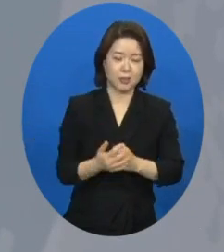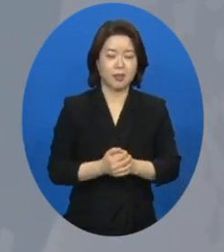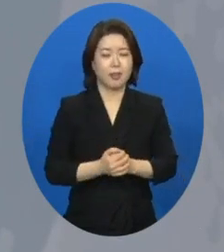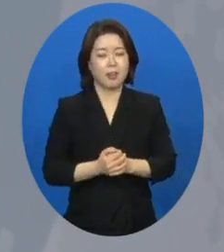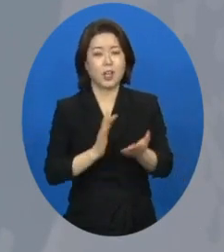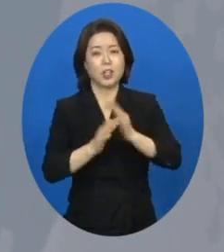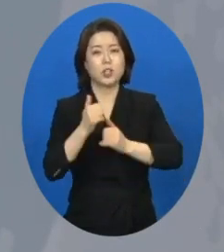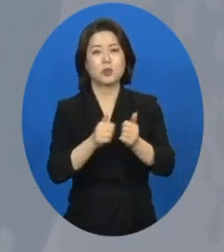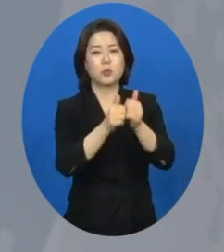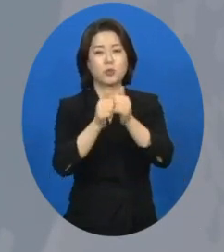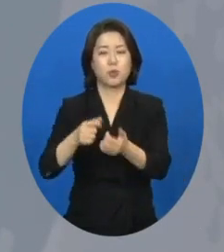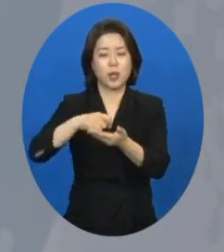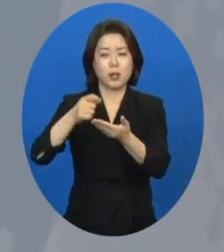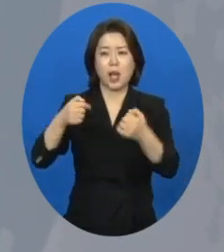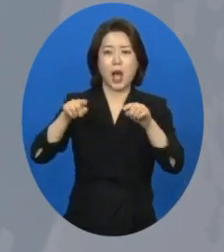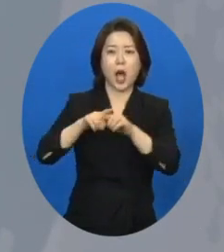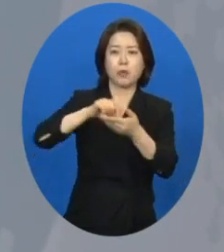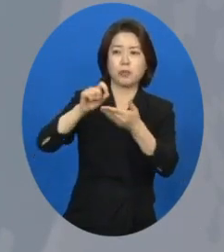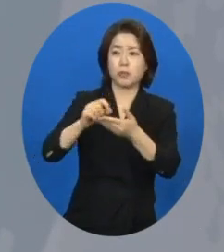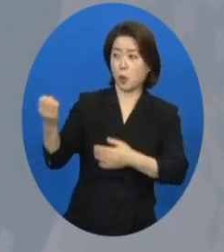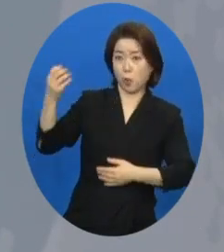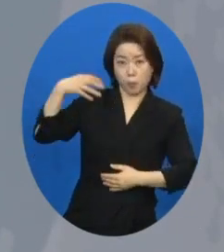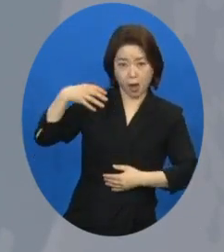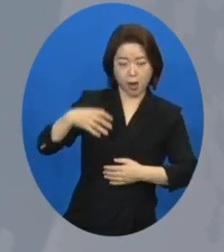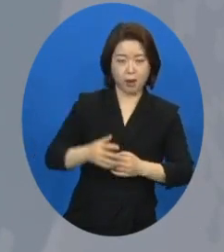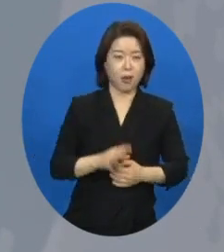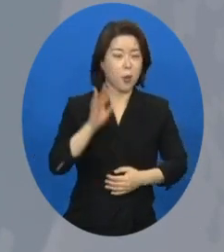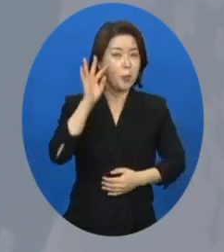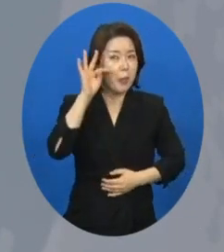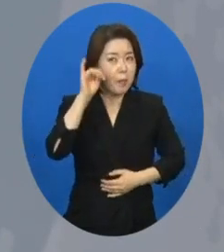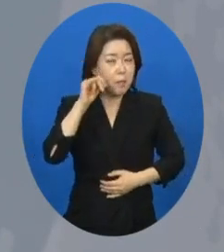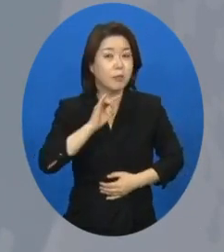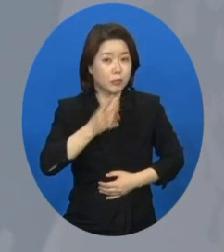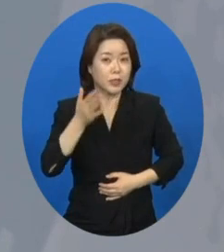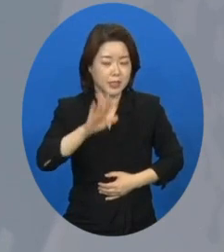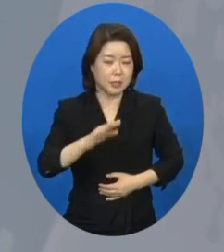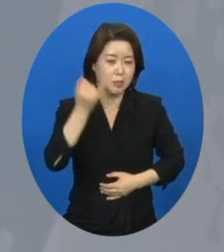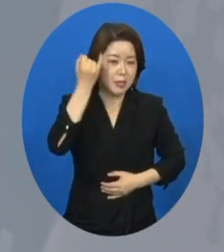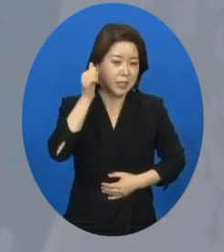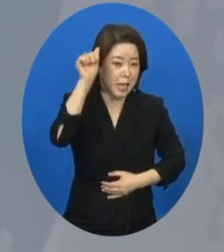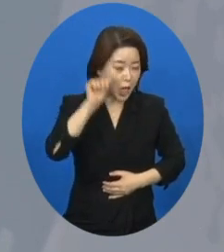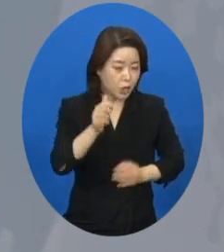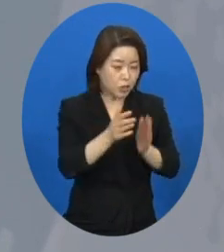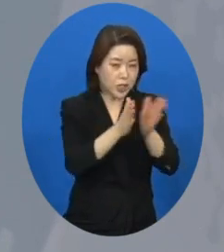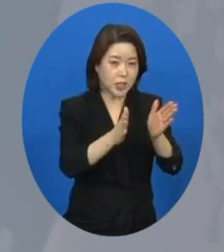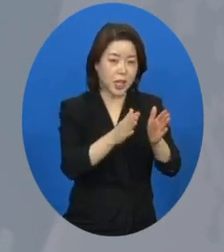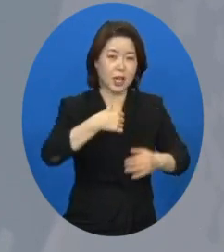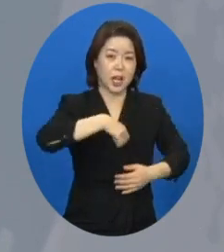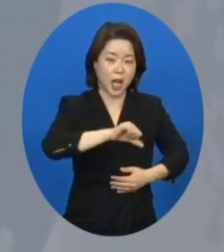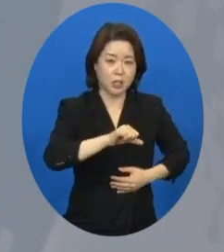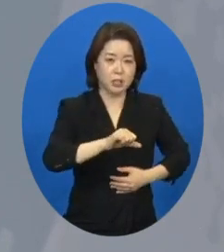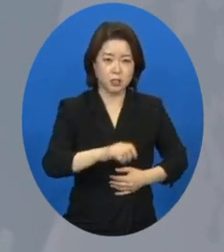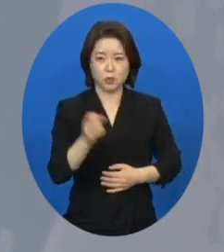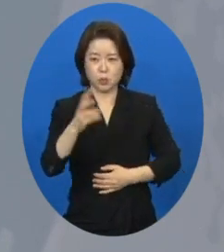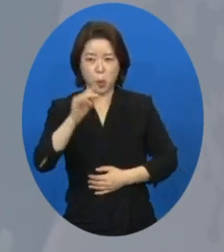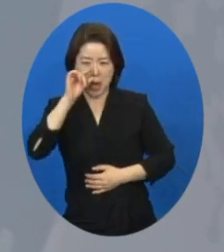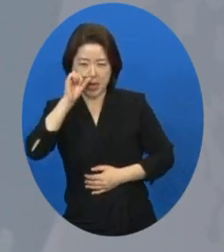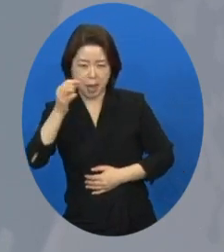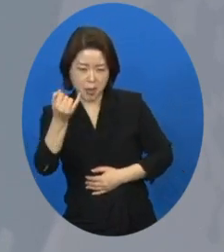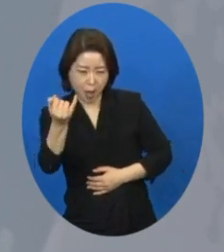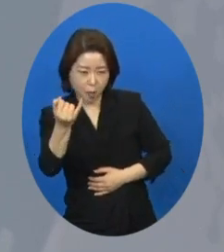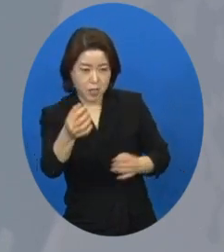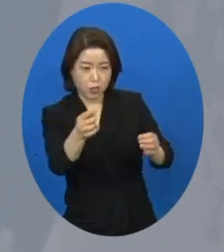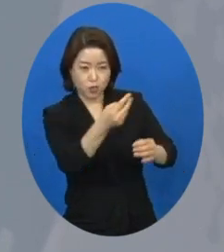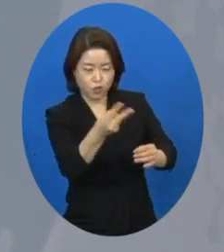함께 쓰자고 하더라고요. 그리고 며칠 안 되었지만 사춘기가 시작하는 아들과 예민한 엄마와의